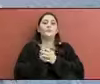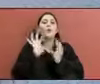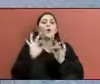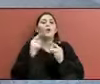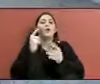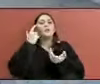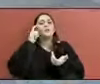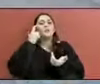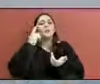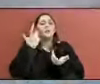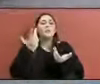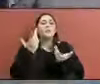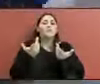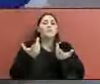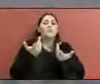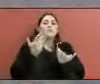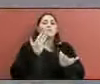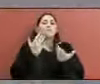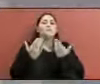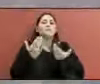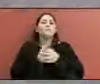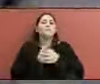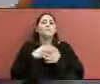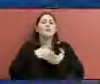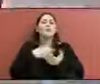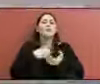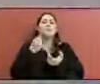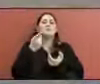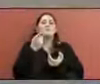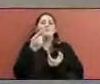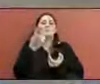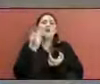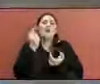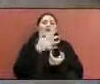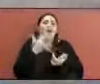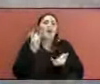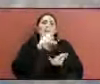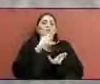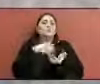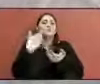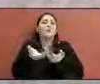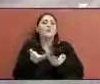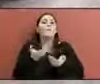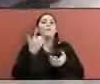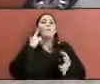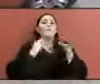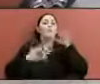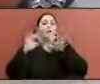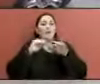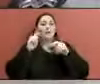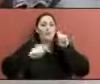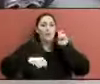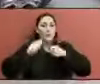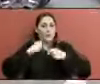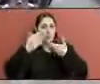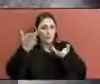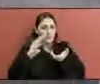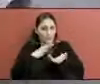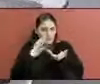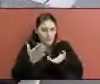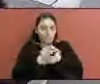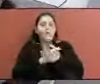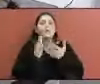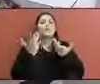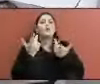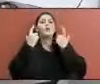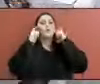önümüzdeki birkaç aylık süreç içerisinde kendileri şu anda ilgili imalatla ilgili planlarını yapıyorlar. Ve öyle